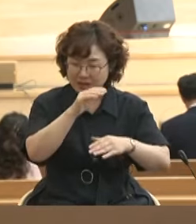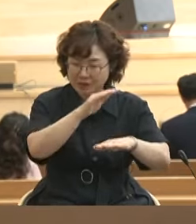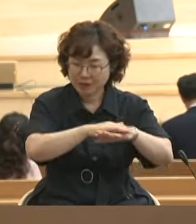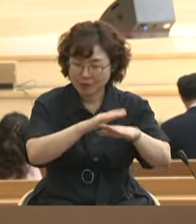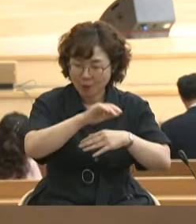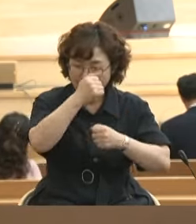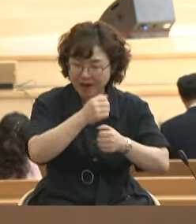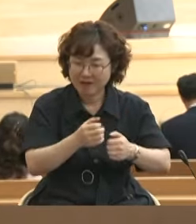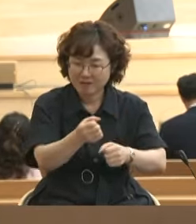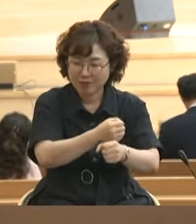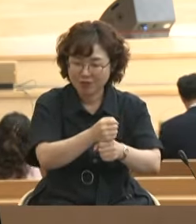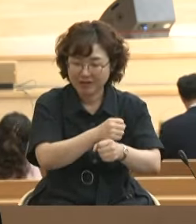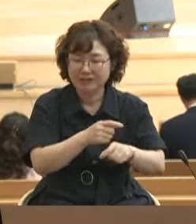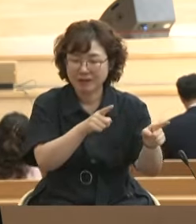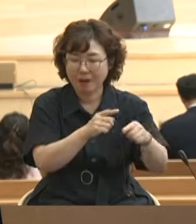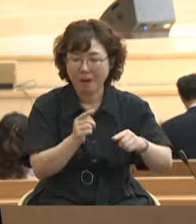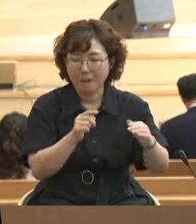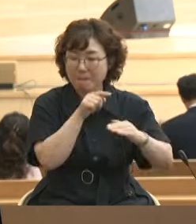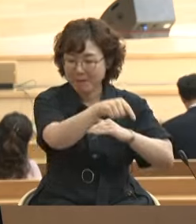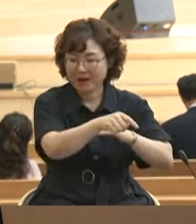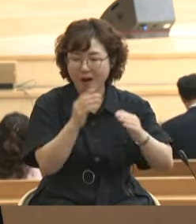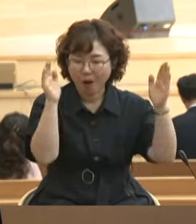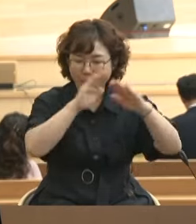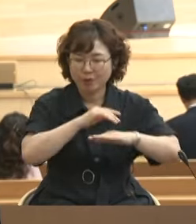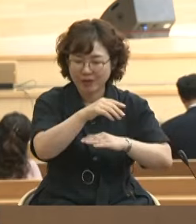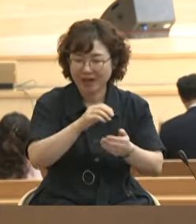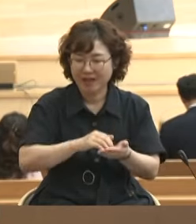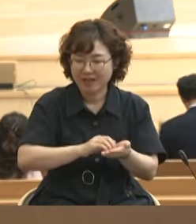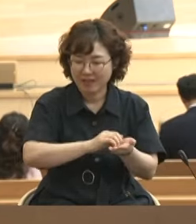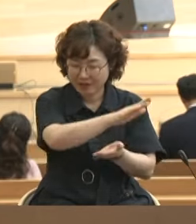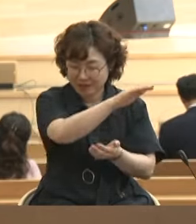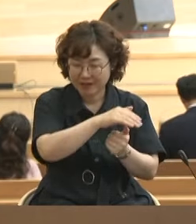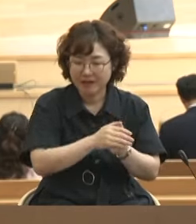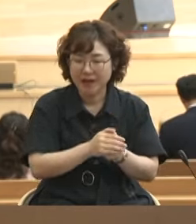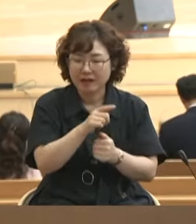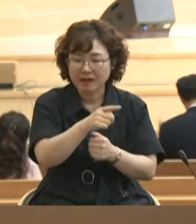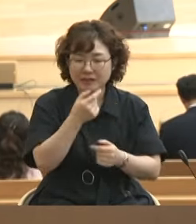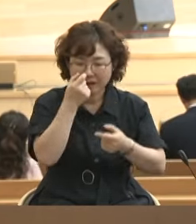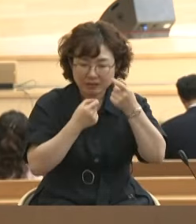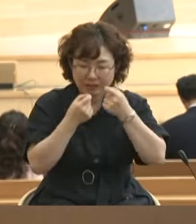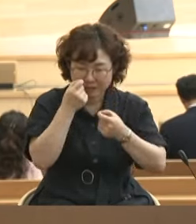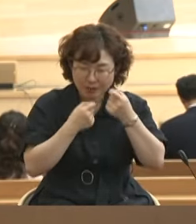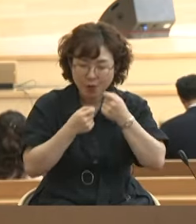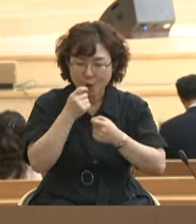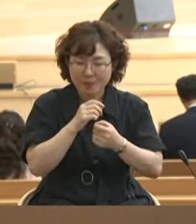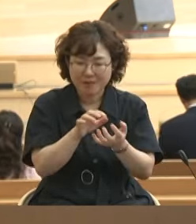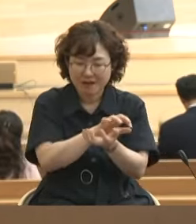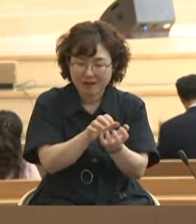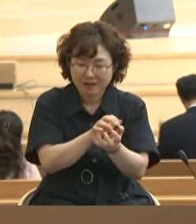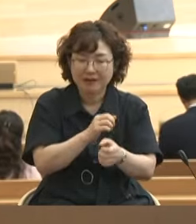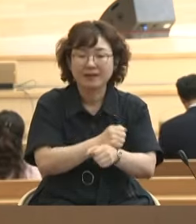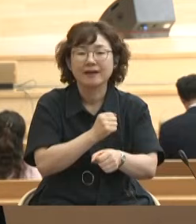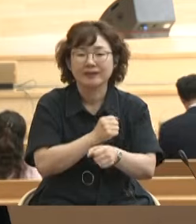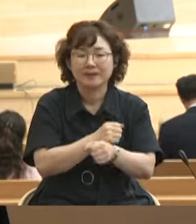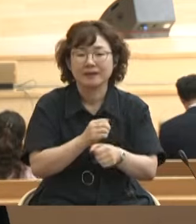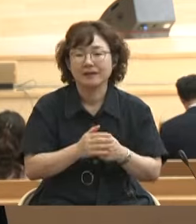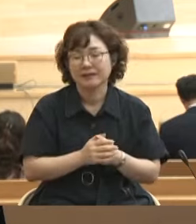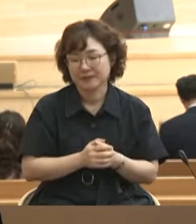그 손발을 묶어 바깥 어두운 데에 내던지라. 거기서 슬피 울며 이를 갈게 되리라.